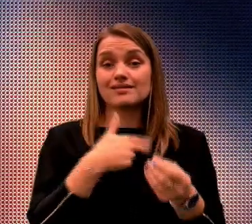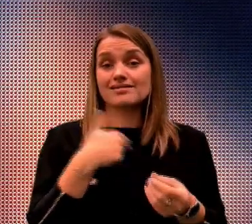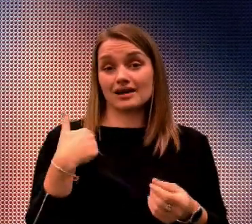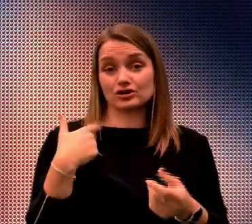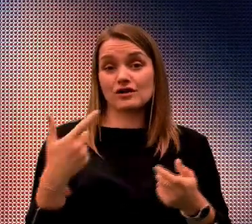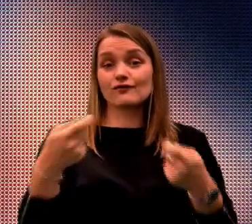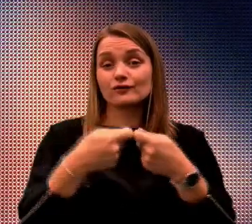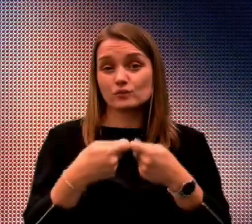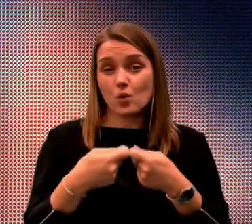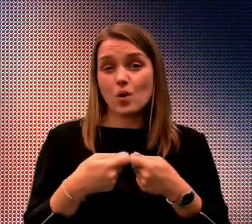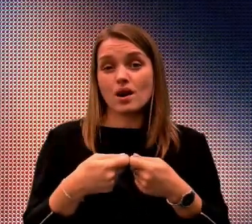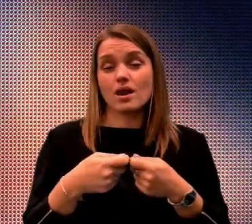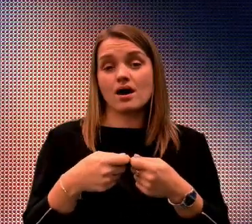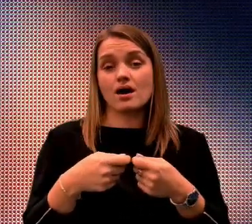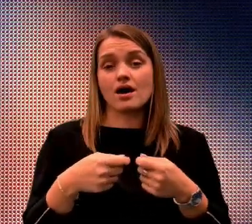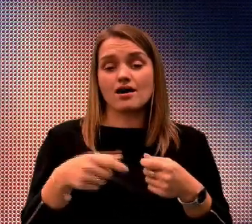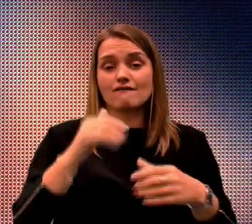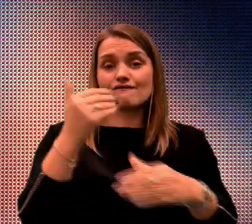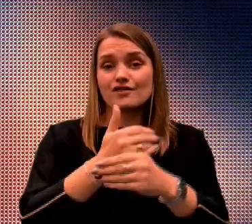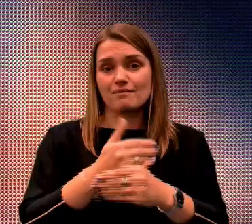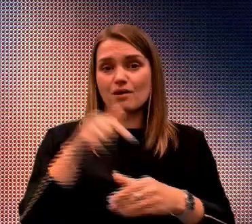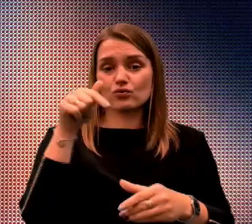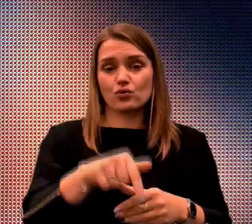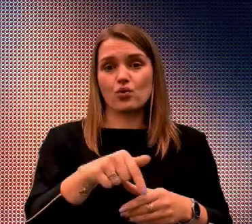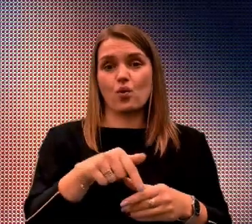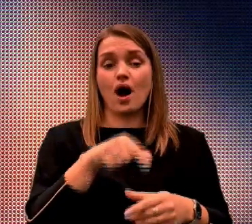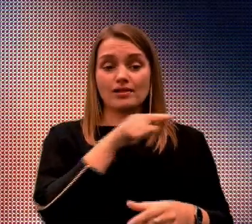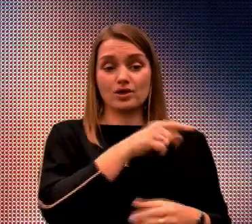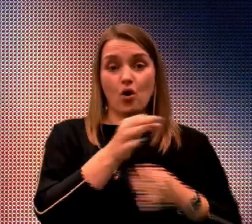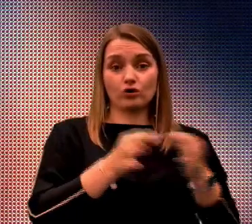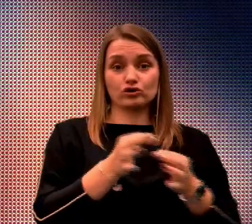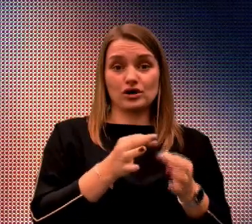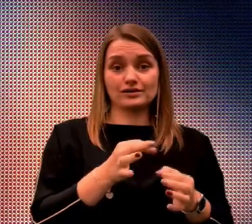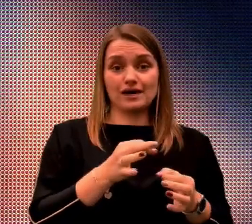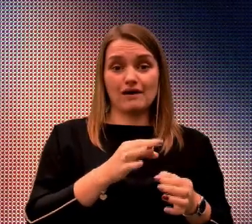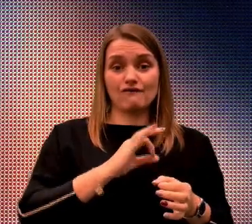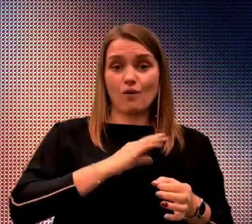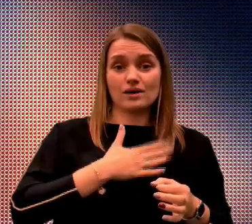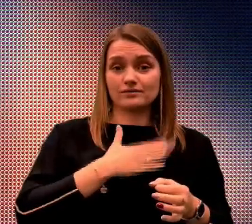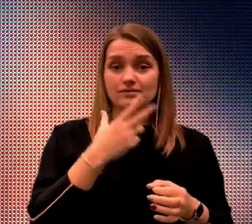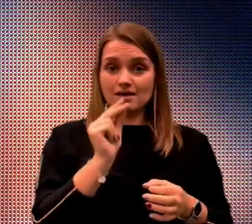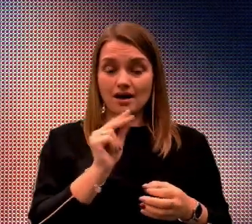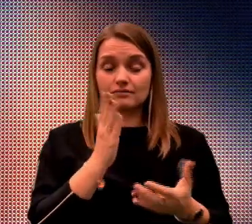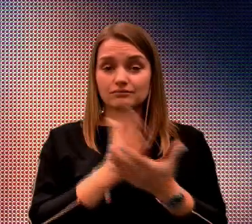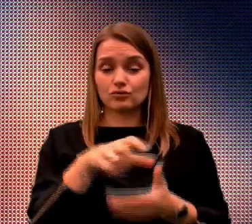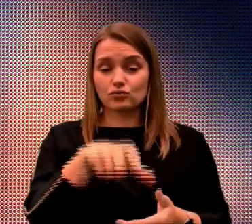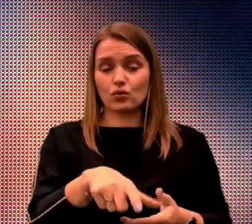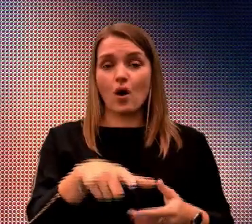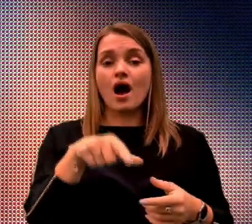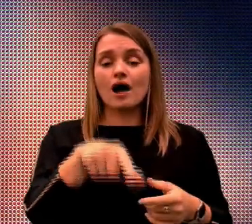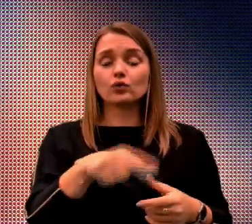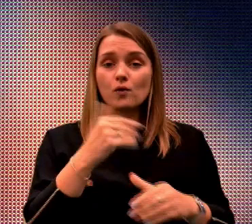powtarzać 20 razy, 21 i tak będzie, oszczędzam pieniądze pani prezes. I to już jest w ludziach.